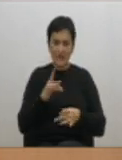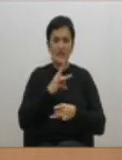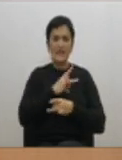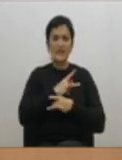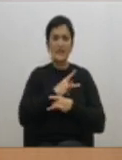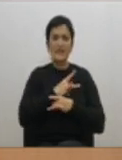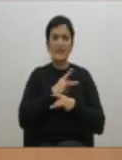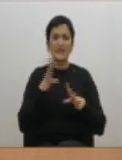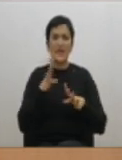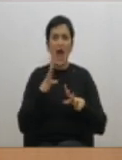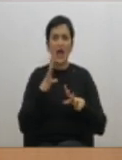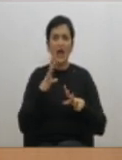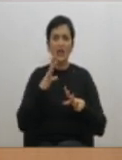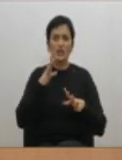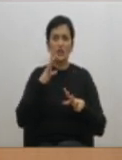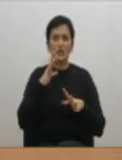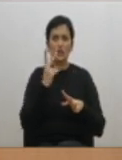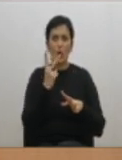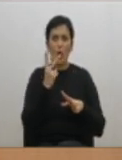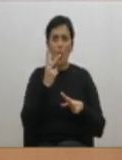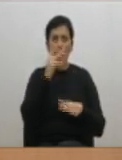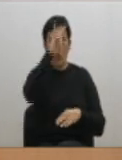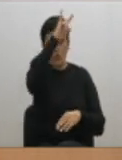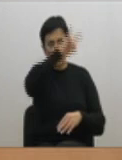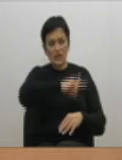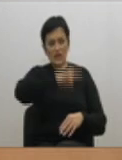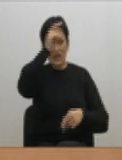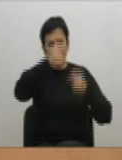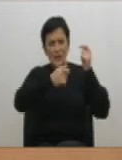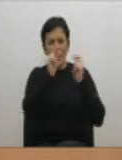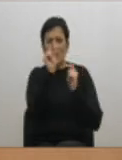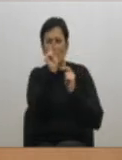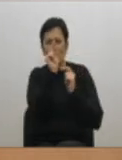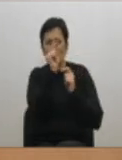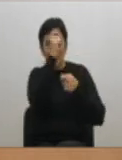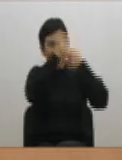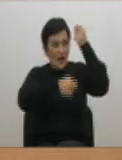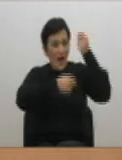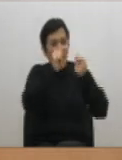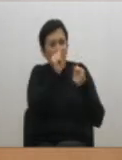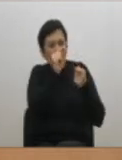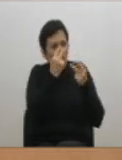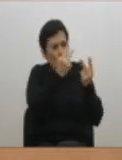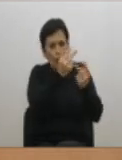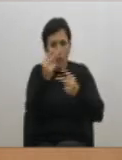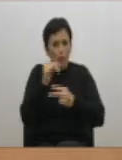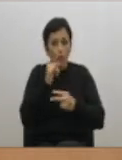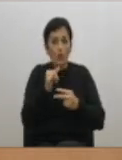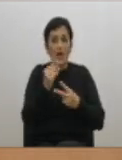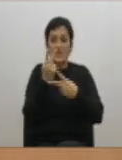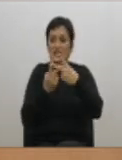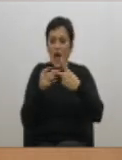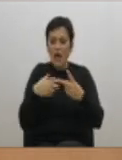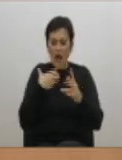საღებავით გულმოდგინედ შეღებილი ორი ფანჯრიდან ცის ჭუჭრუტანისოდენა ნაგლეჯიც არ ჩანს. საკანი კი არა,